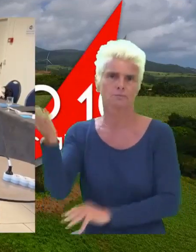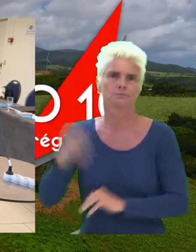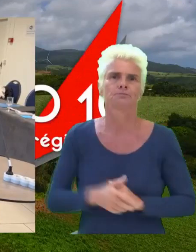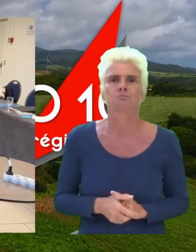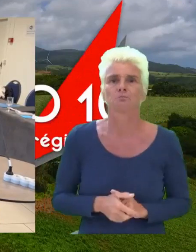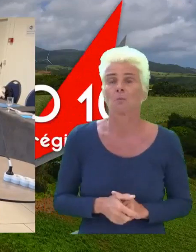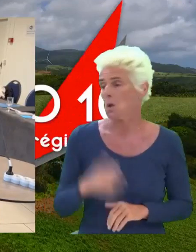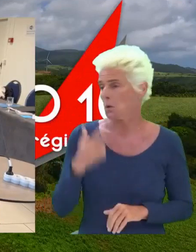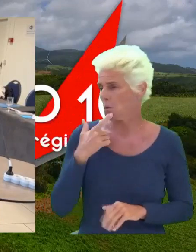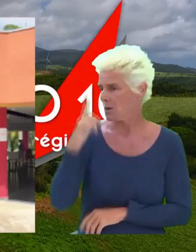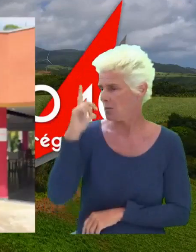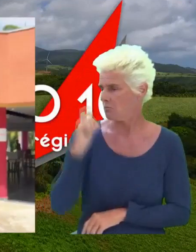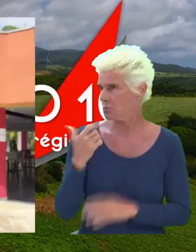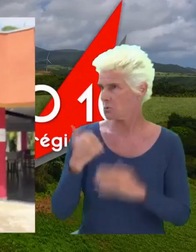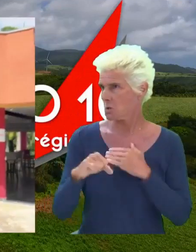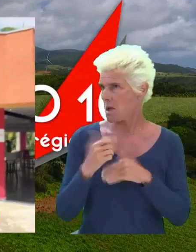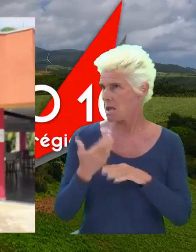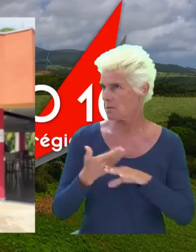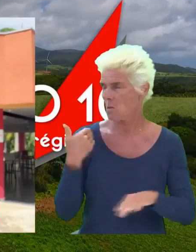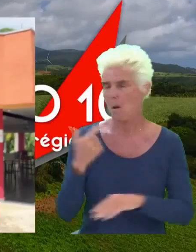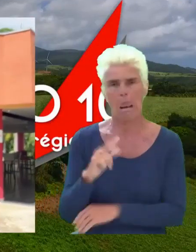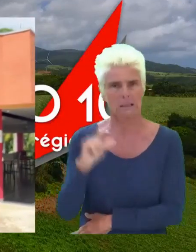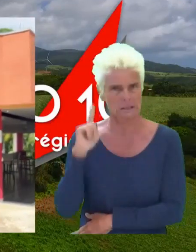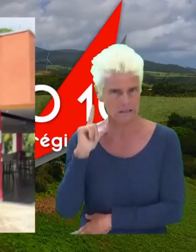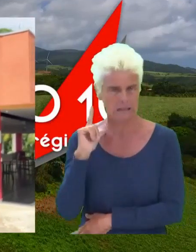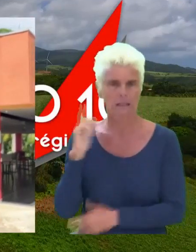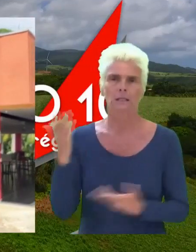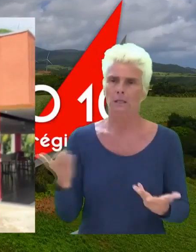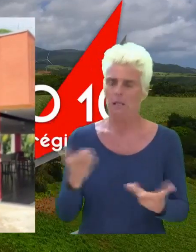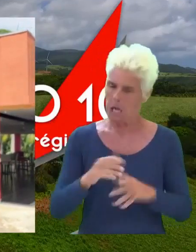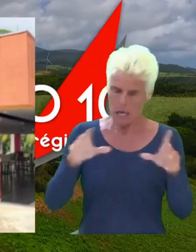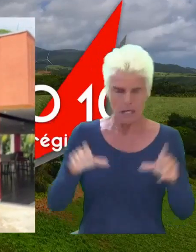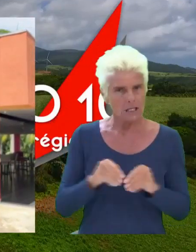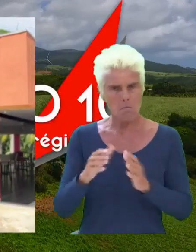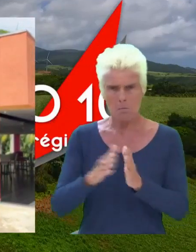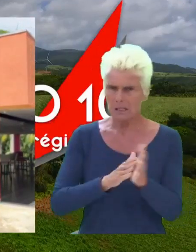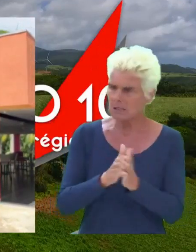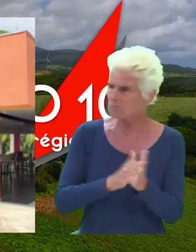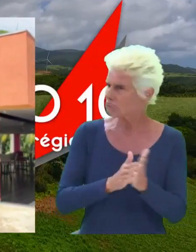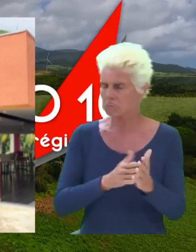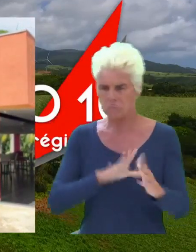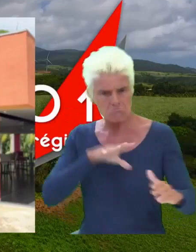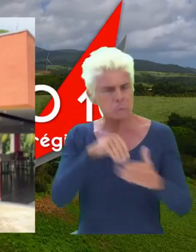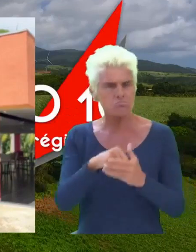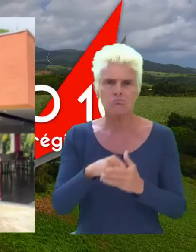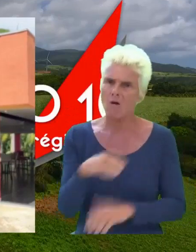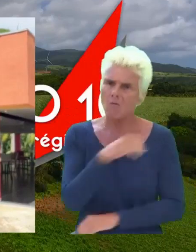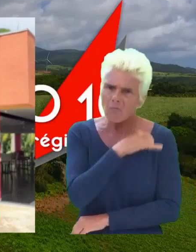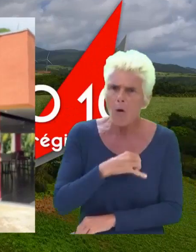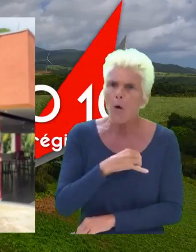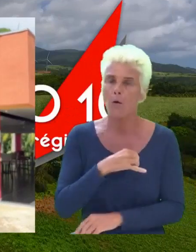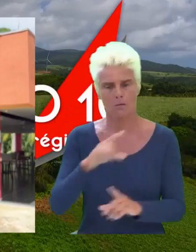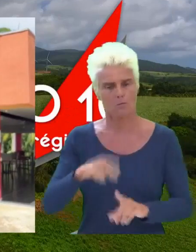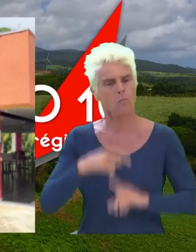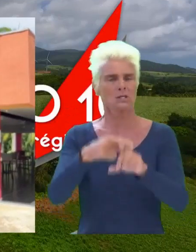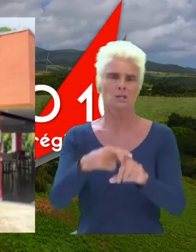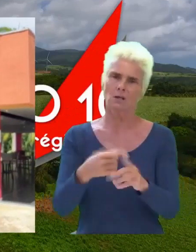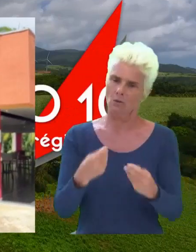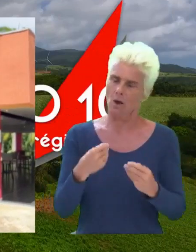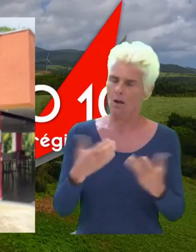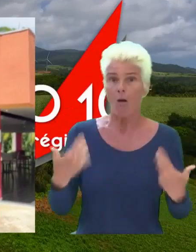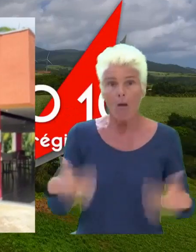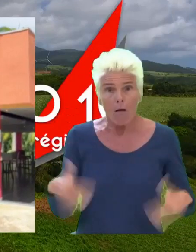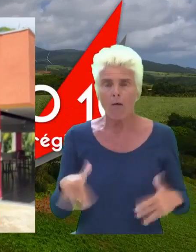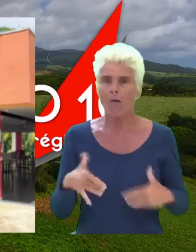semaine parce que là on est en milieu de semaine j'ai une équipe qui est en tout cas très participative donc ça c'est effectivement quelque chose de positive de positif